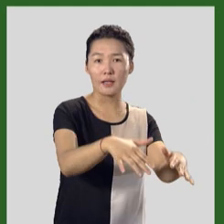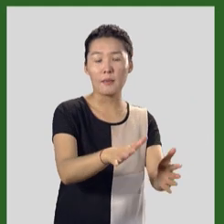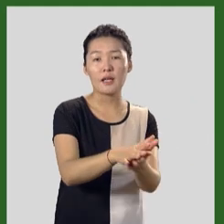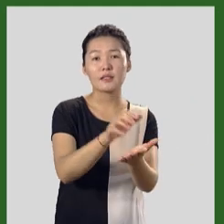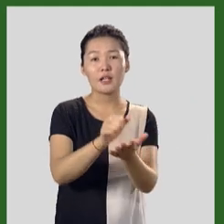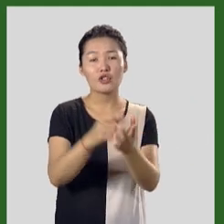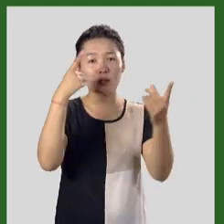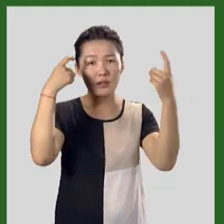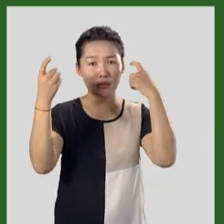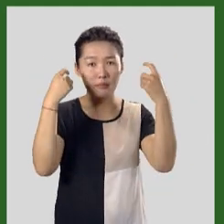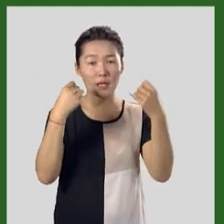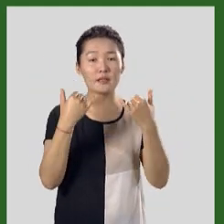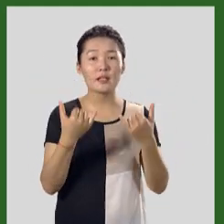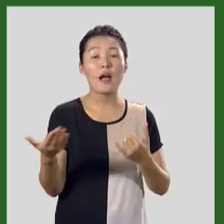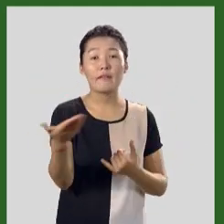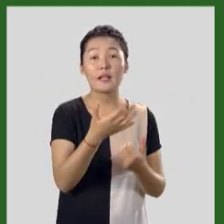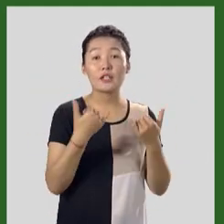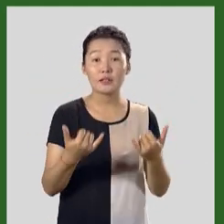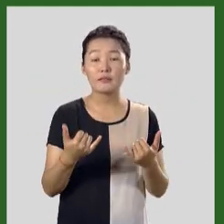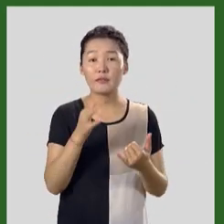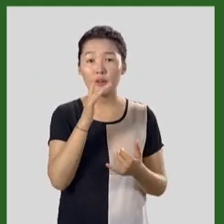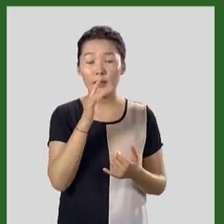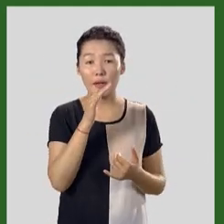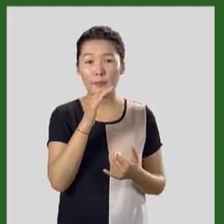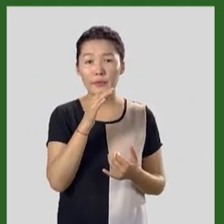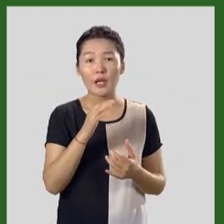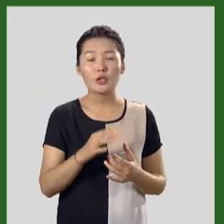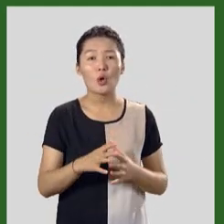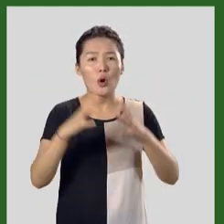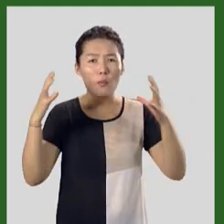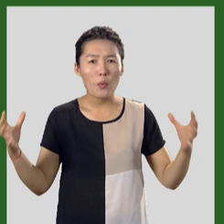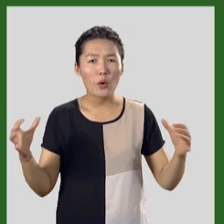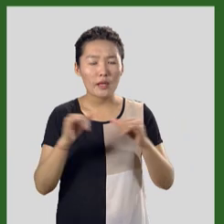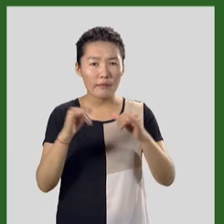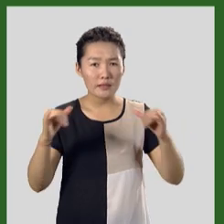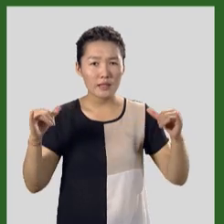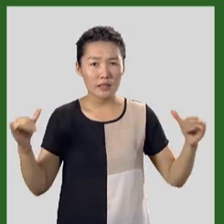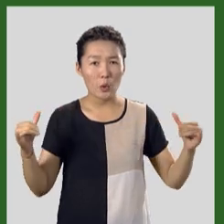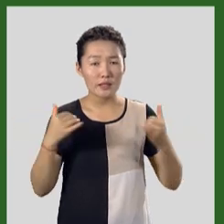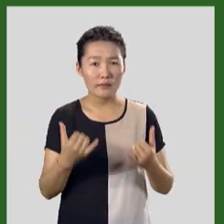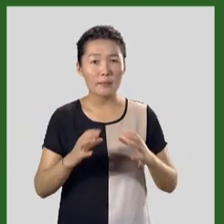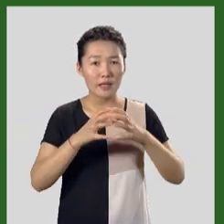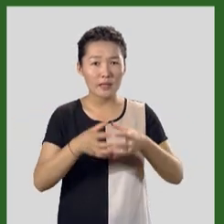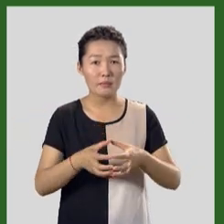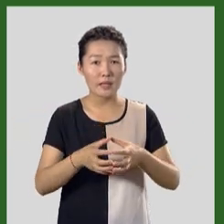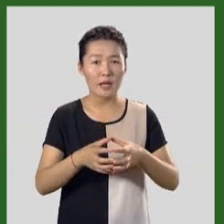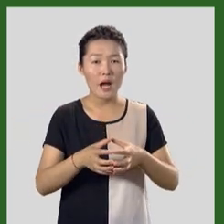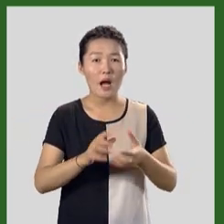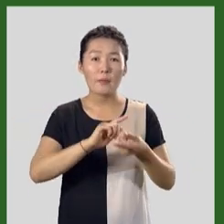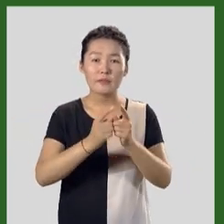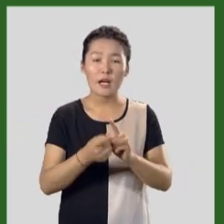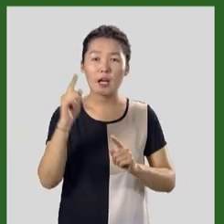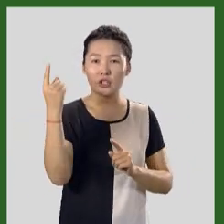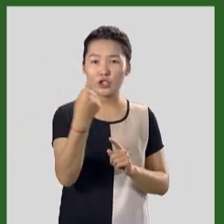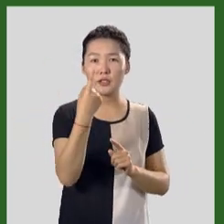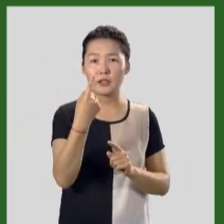информации в наше время еще более возросло. Современный мир стал почти единым. Сети интернета